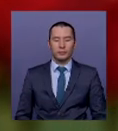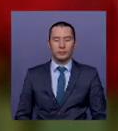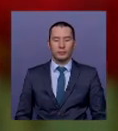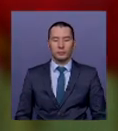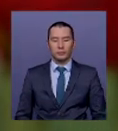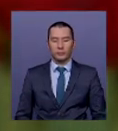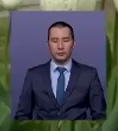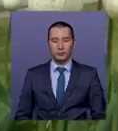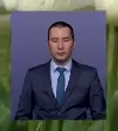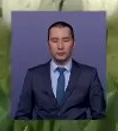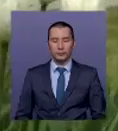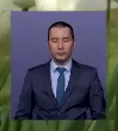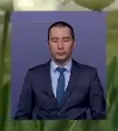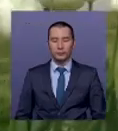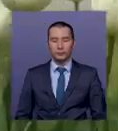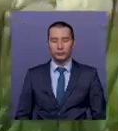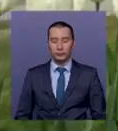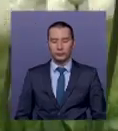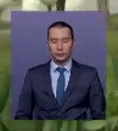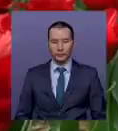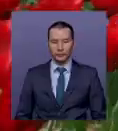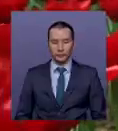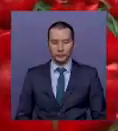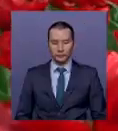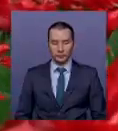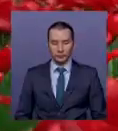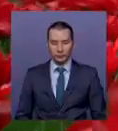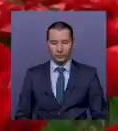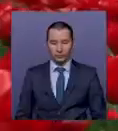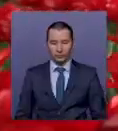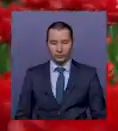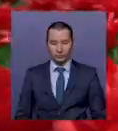оформления всего мегаполиса. Татьяна Ким, Ялкунжан Ашимжанов, телеканал Алматы.